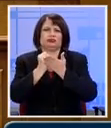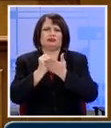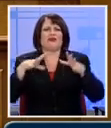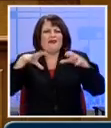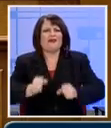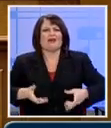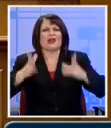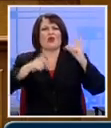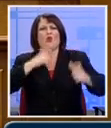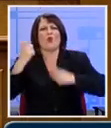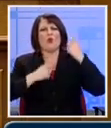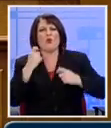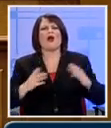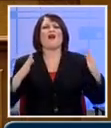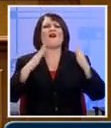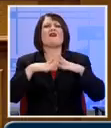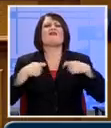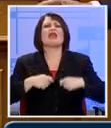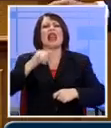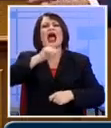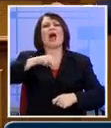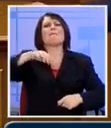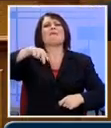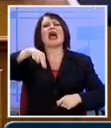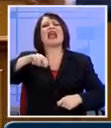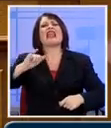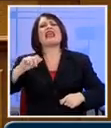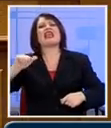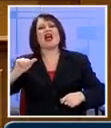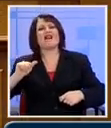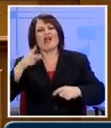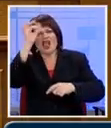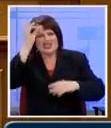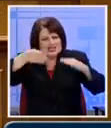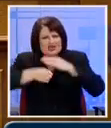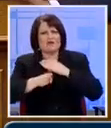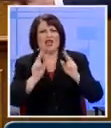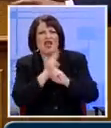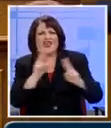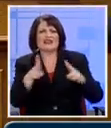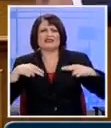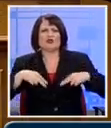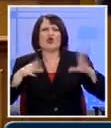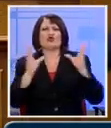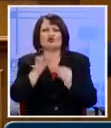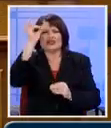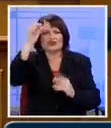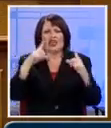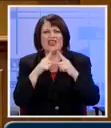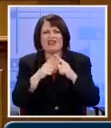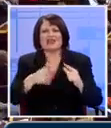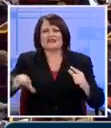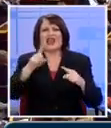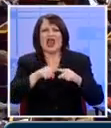κατηλημένο κτίριο, για κάθε βίλα Αμαλία που καθαρίζει πια ευτυχώς η αστυνομία και ο Δένδιας. Και ο ελληνικός λαός χειροκροτεί